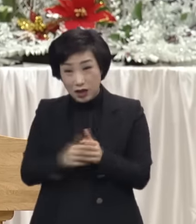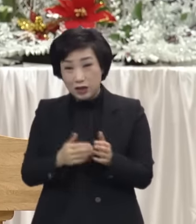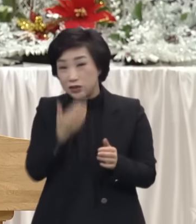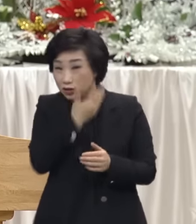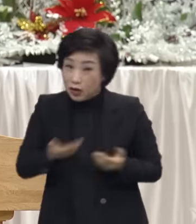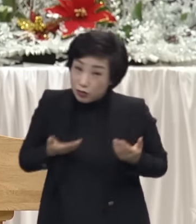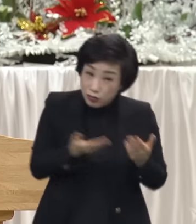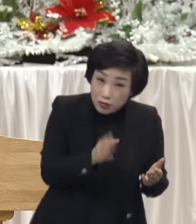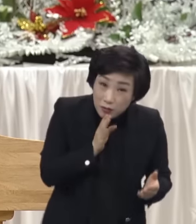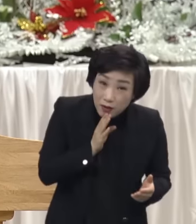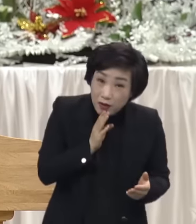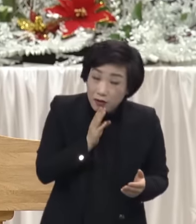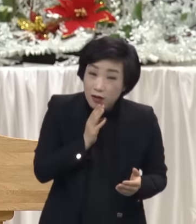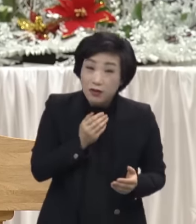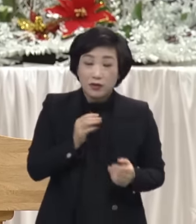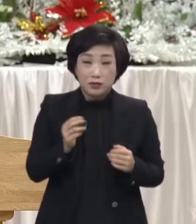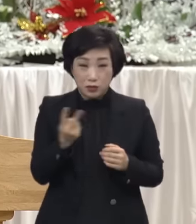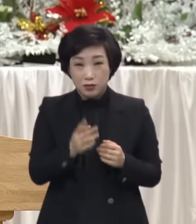김매 줬어요.